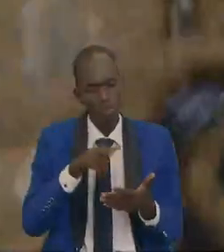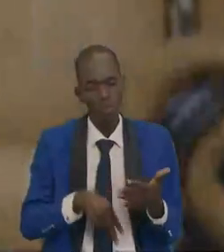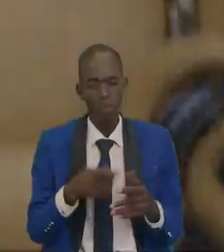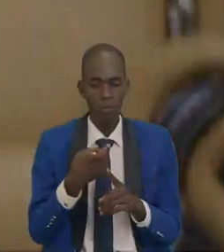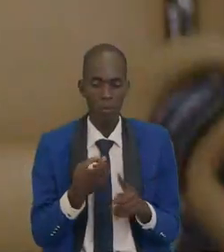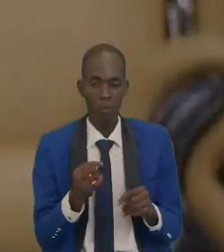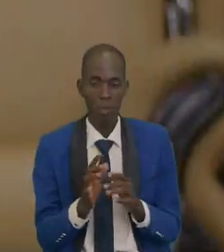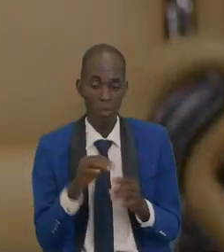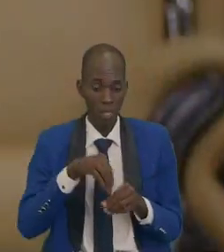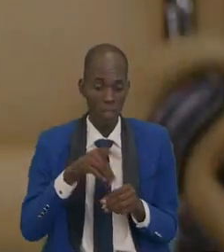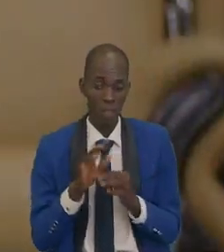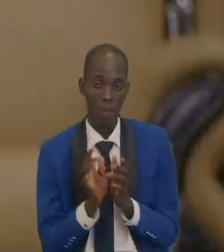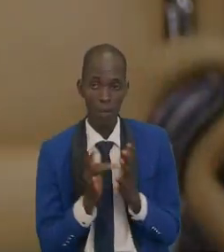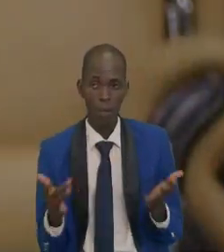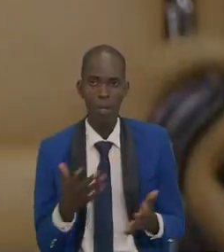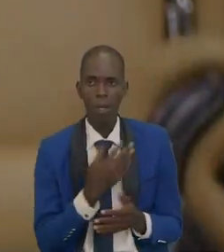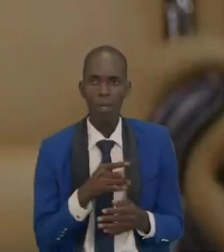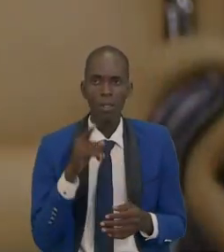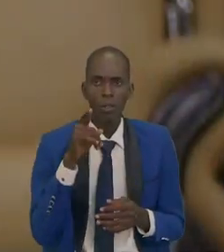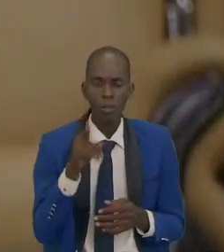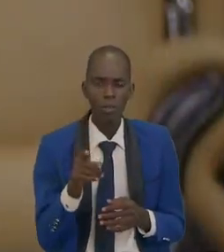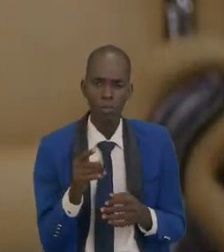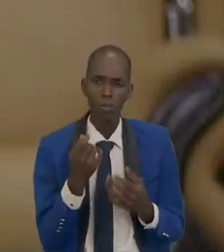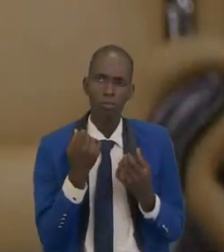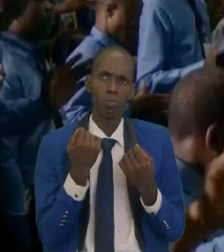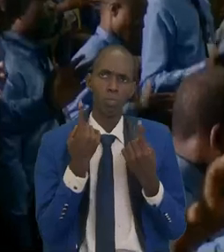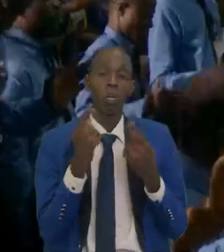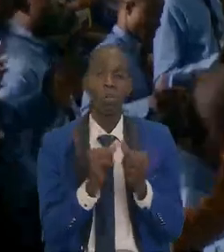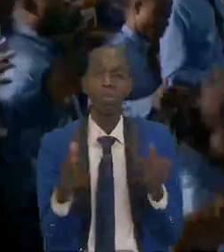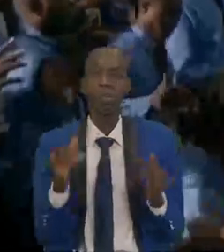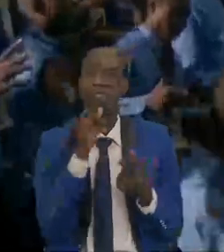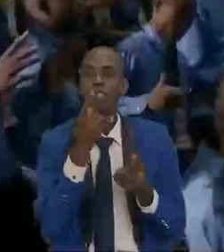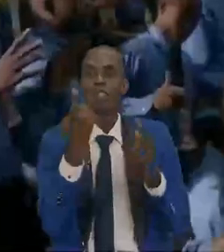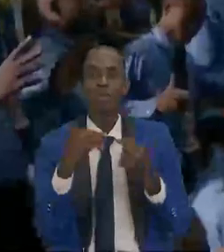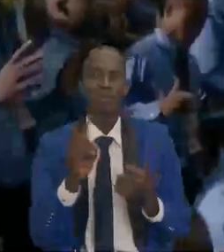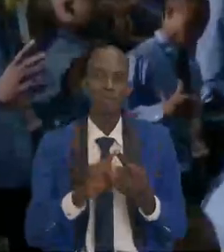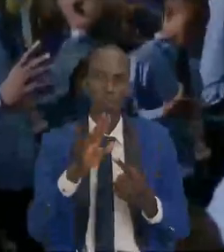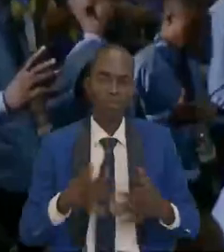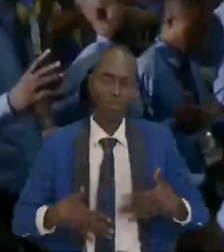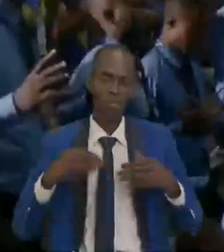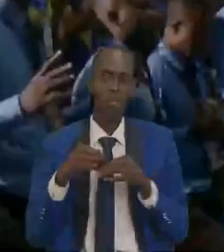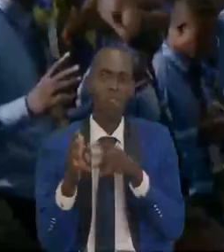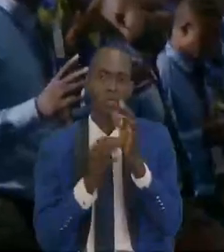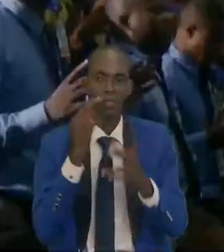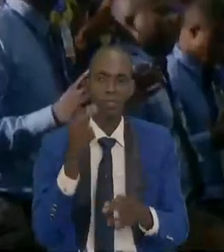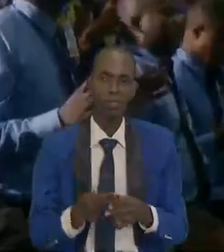Tout ce que tu as lu dans la Bible et tu te demandais, tout viendra dans ta vie.